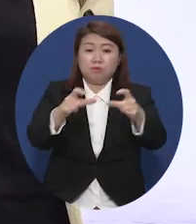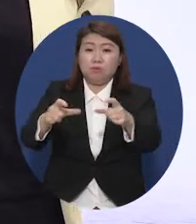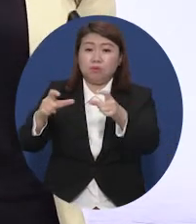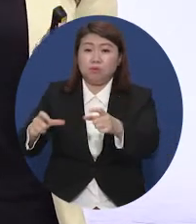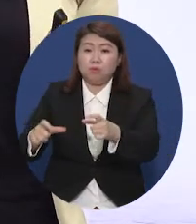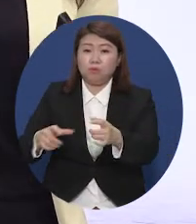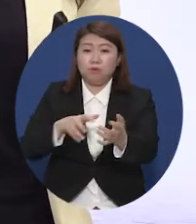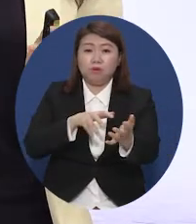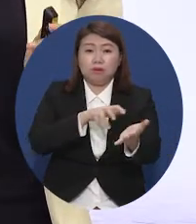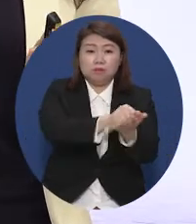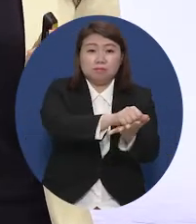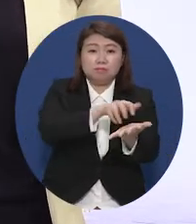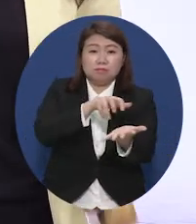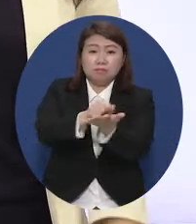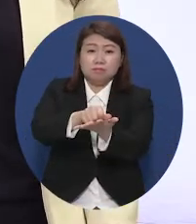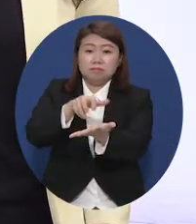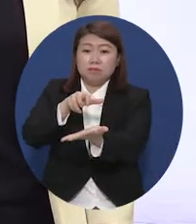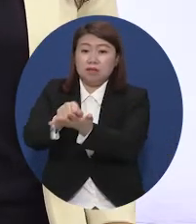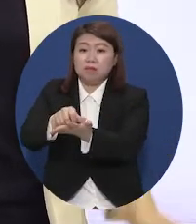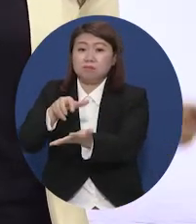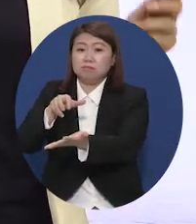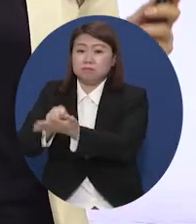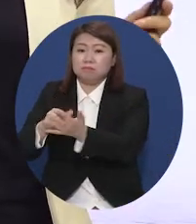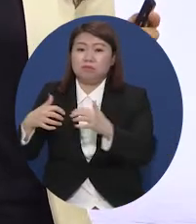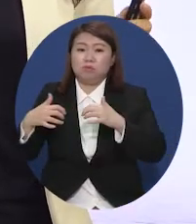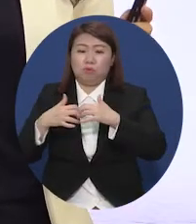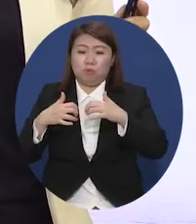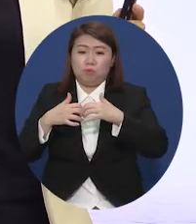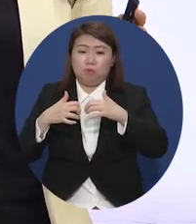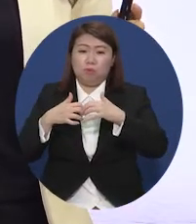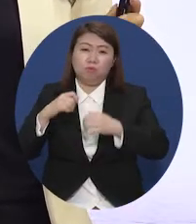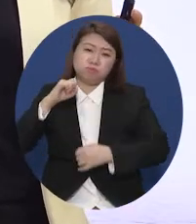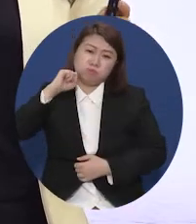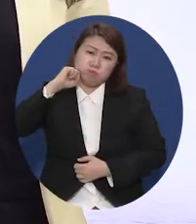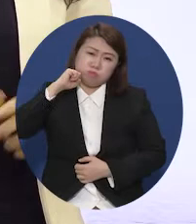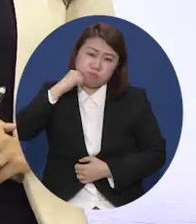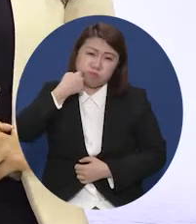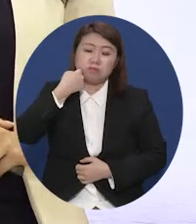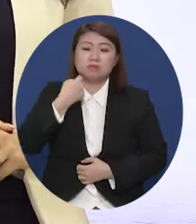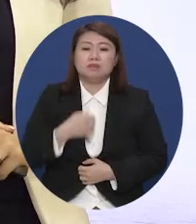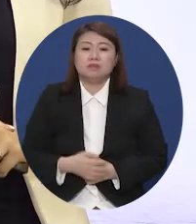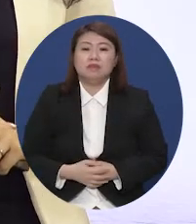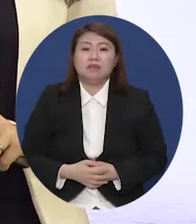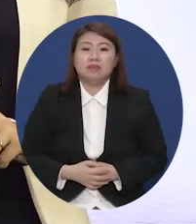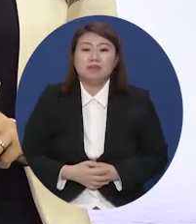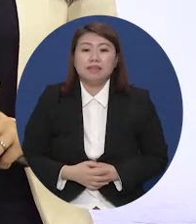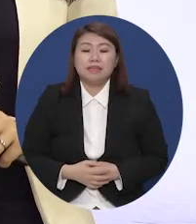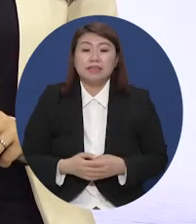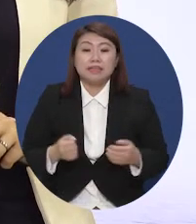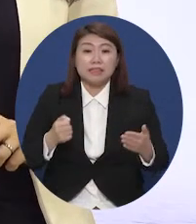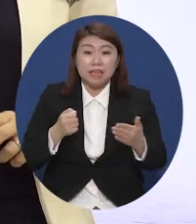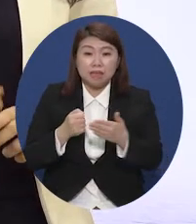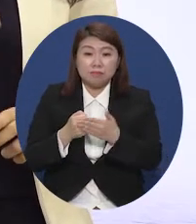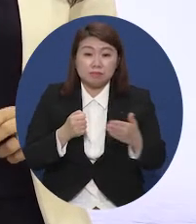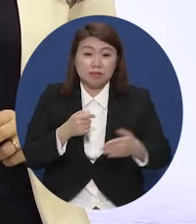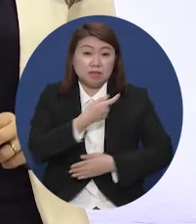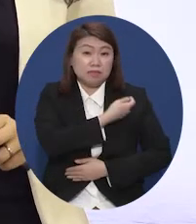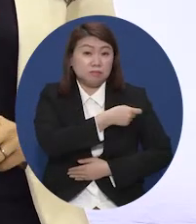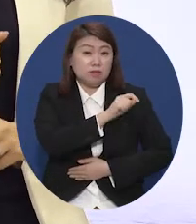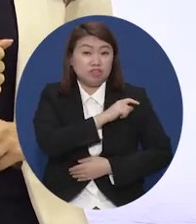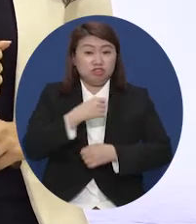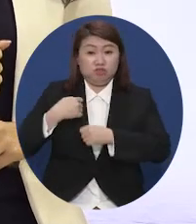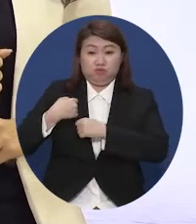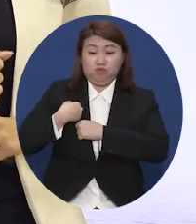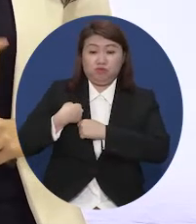도시마다 국가마다 여러 번의 전쟁을 치르는 것이 가장 정복에 있어서 어려운 점이었습니다 그랬기 때문에 이